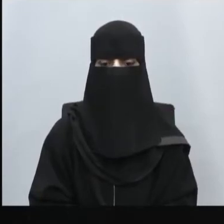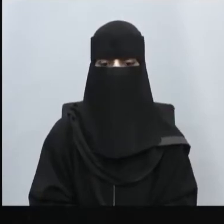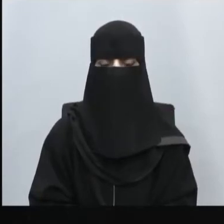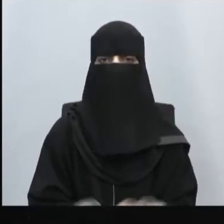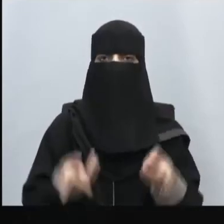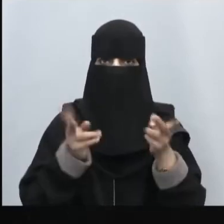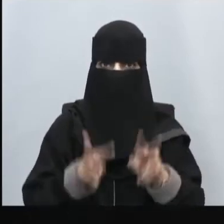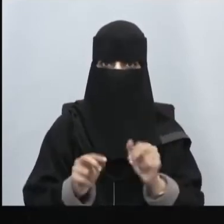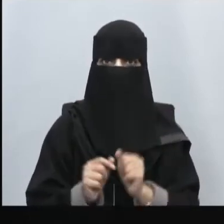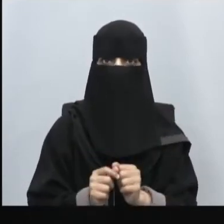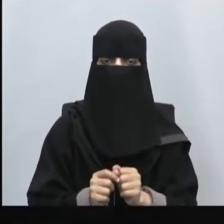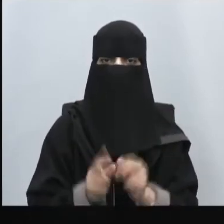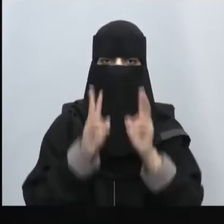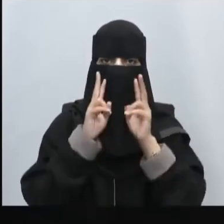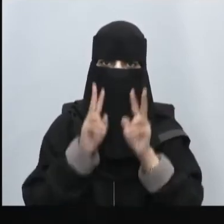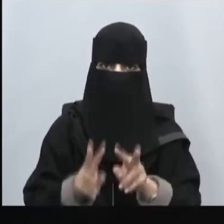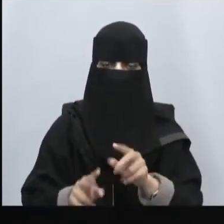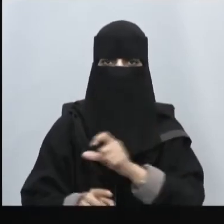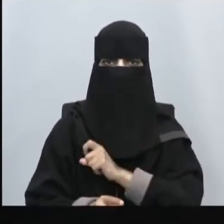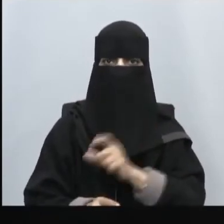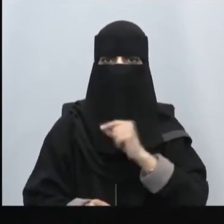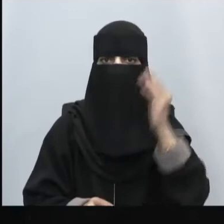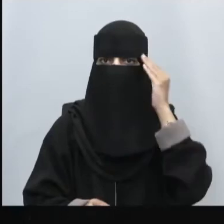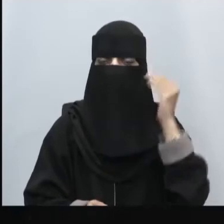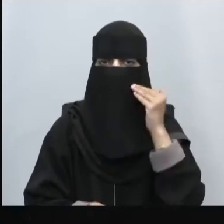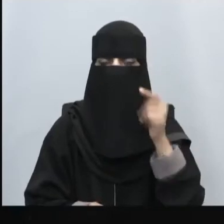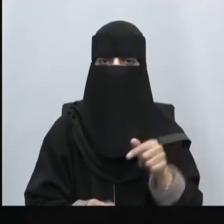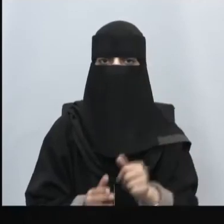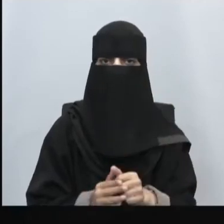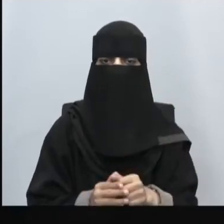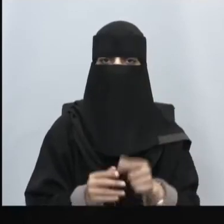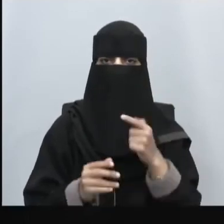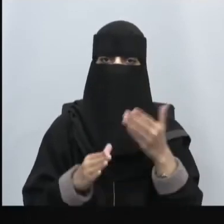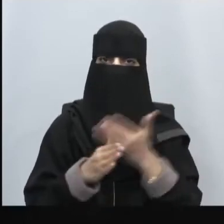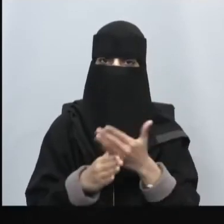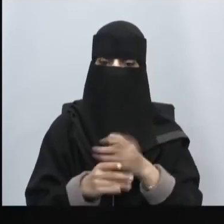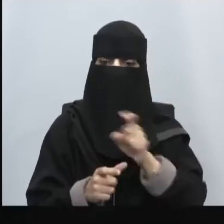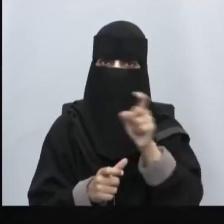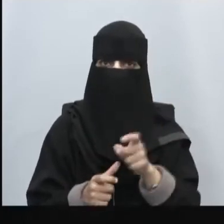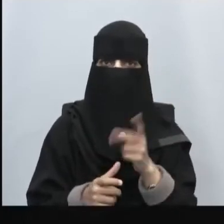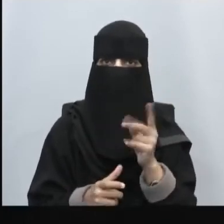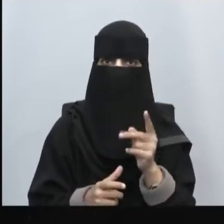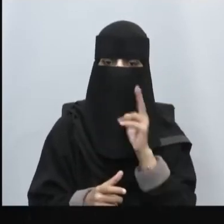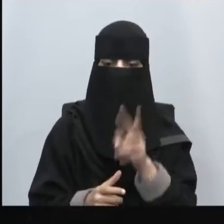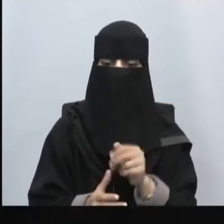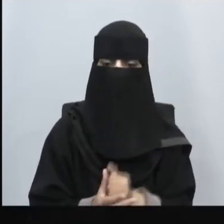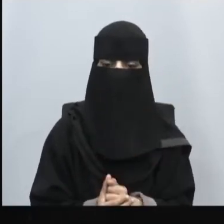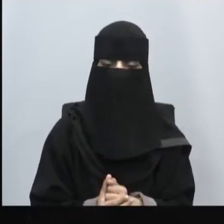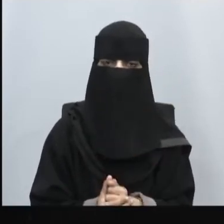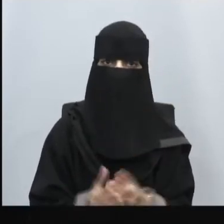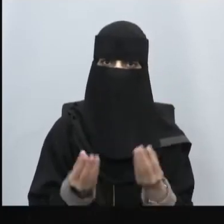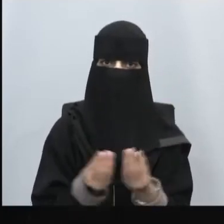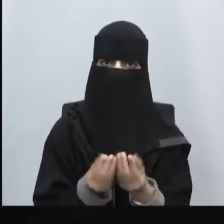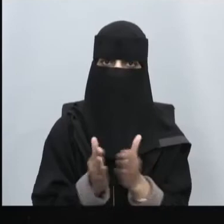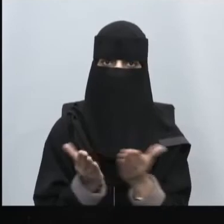ايضا ناتي طلاب وطالبات الاعزاء الى التعليل الثاني او السؤال الثاني لدينا ضمن